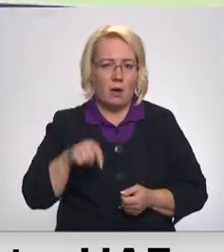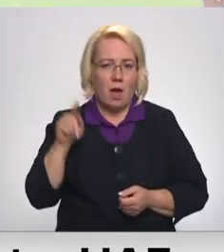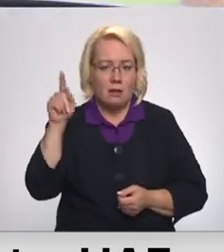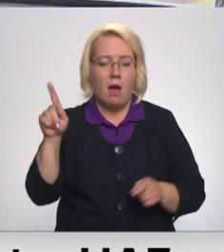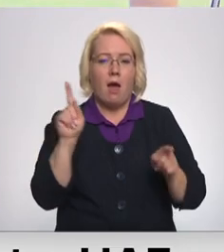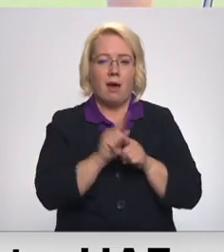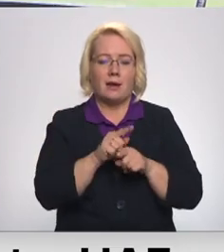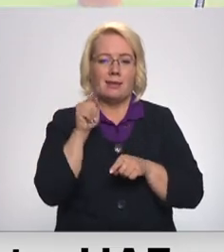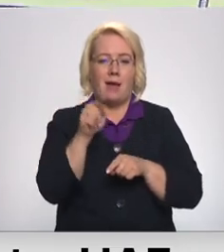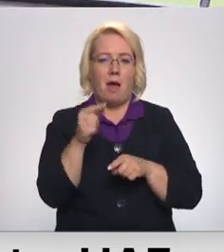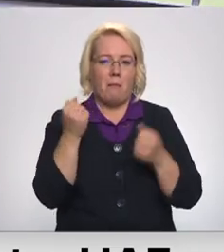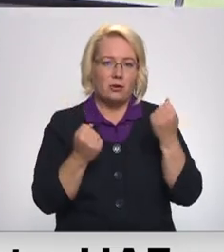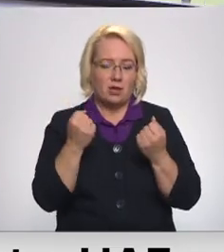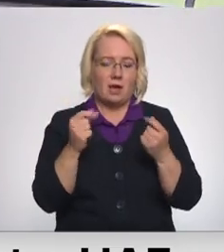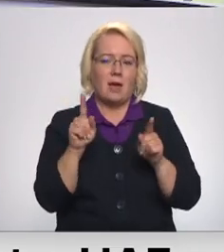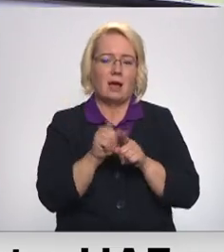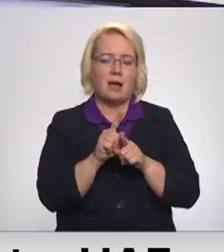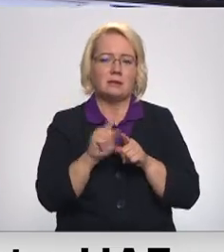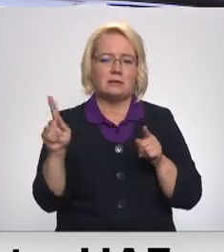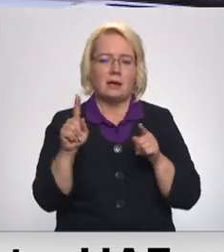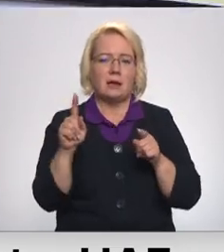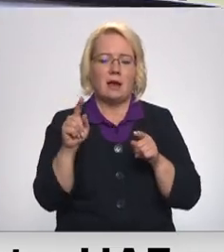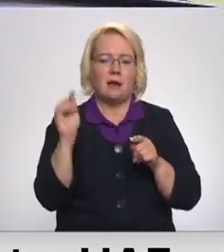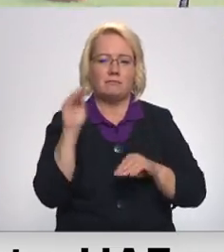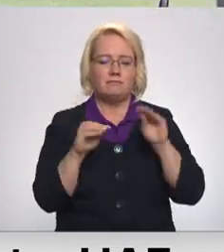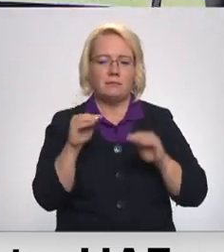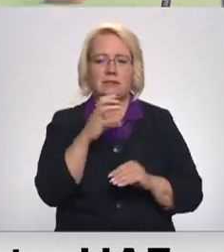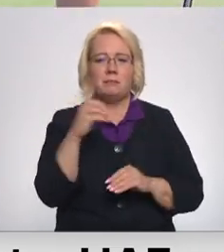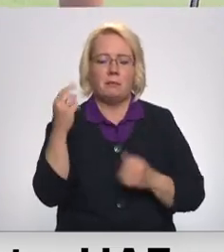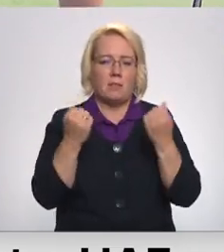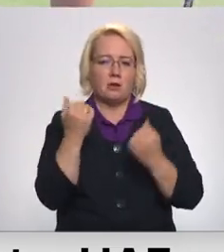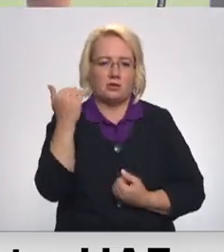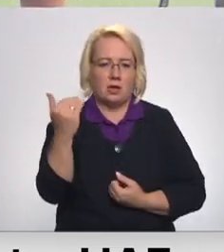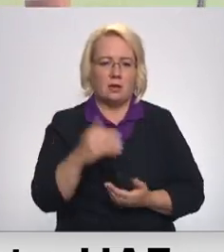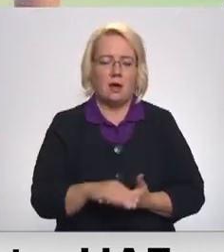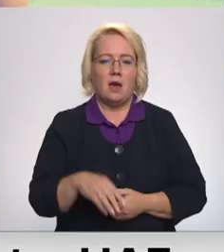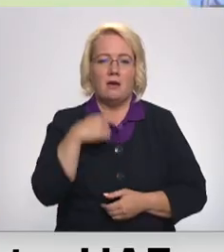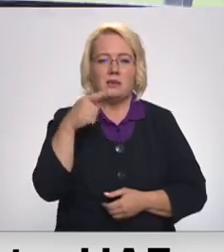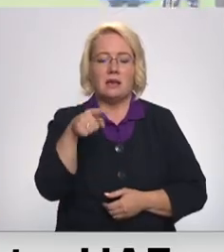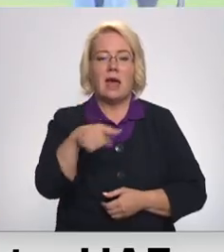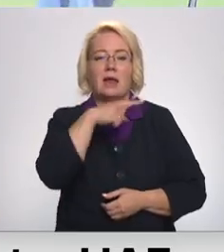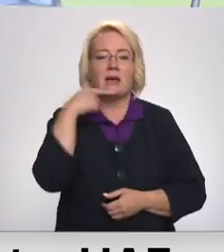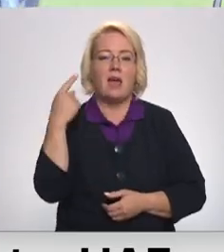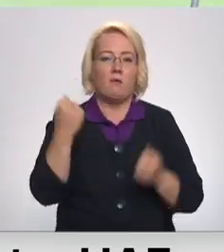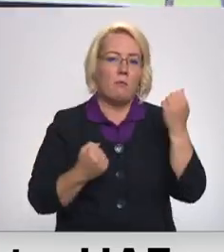šis savulaik padomju savienībā tapušais OAZ markas auto. Tas ir Krievu vaziks,